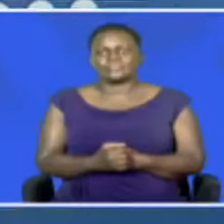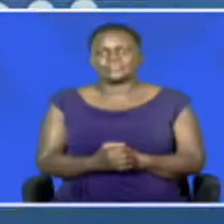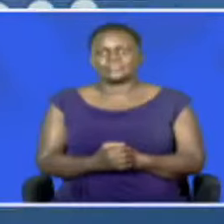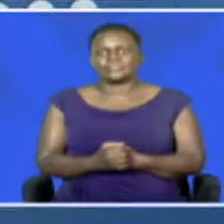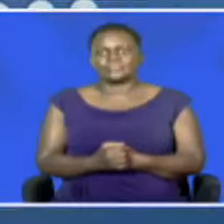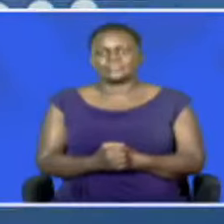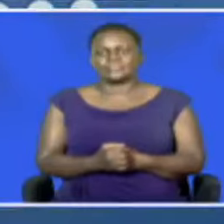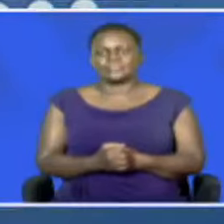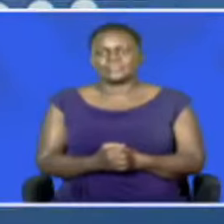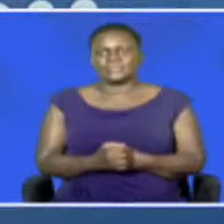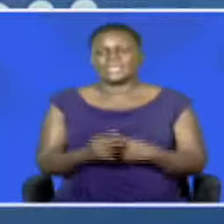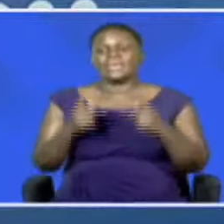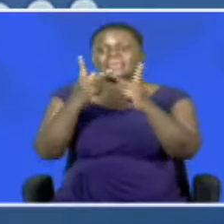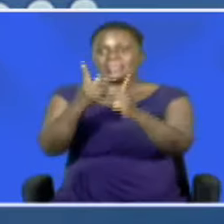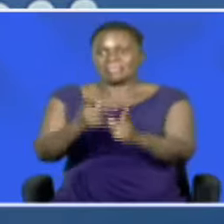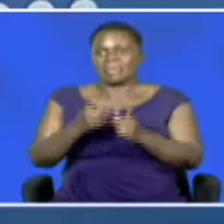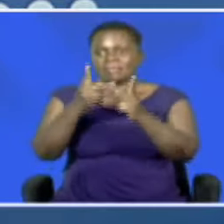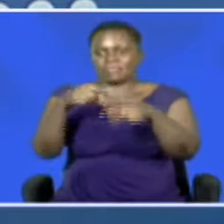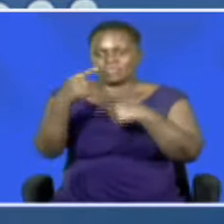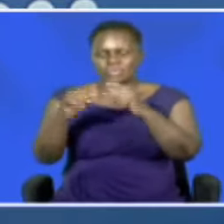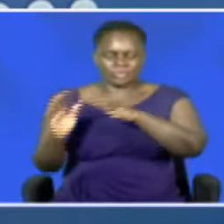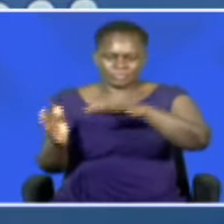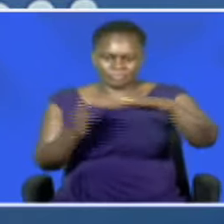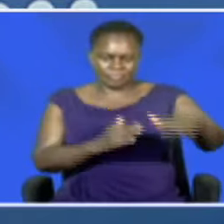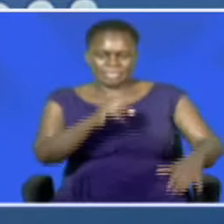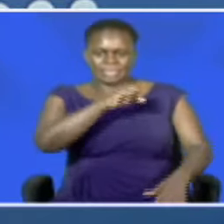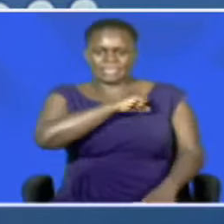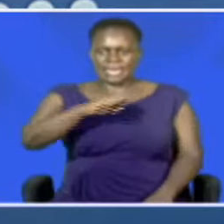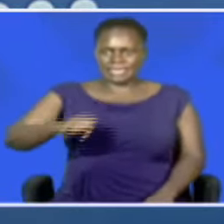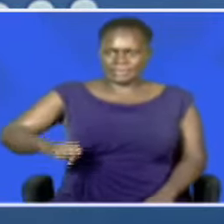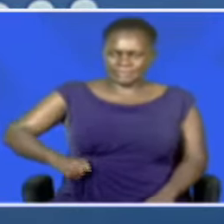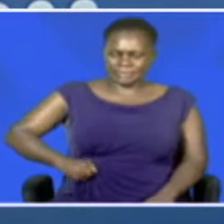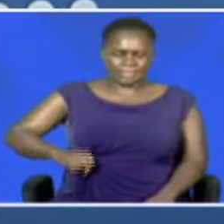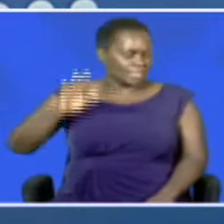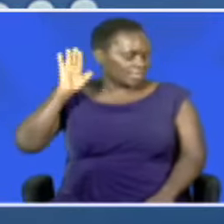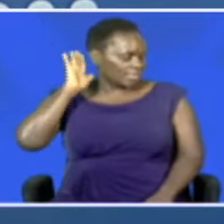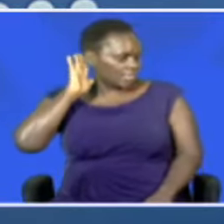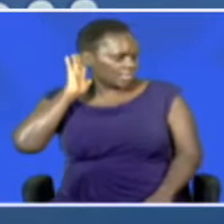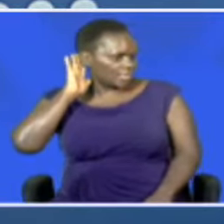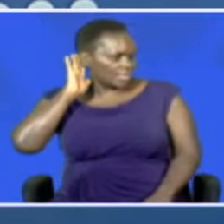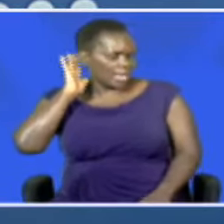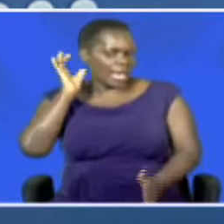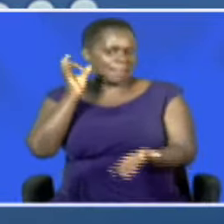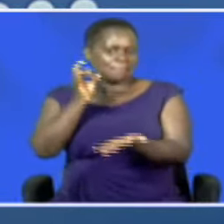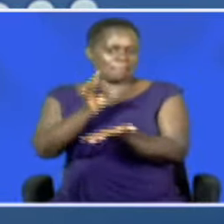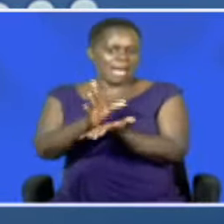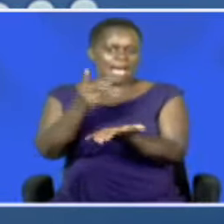Na mtuzidi kuweka tahadhari. Bunge la Seneti litasikiliza mswada wa kung'atuliwa kwa gavana.